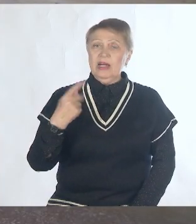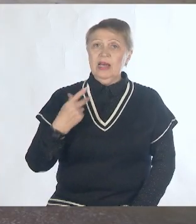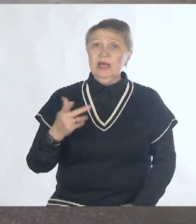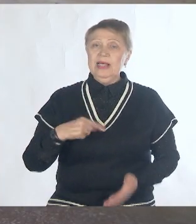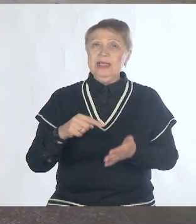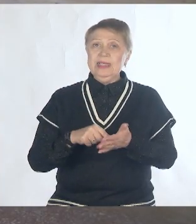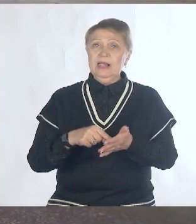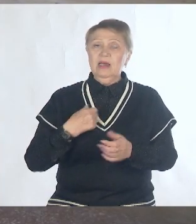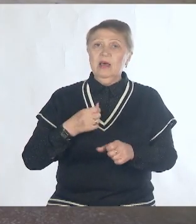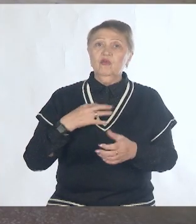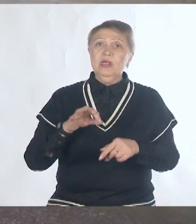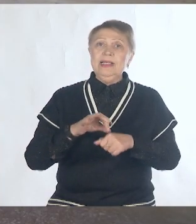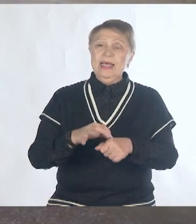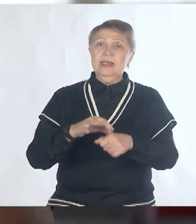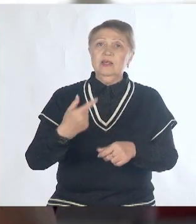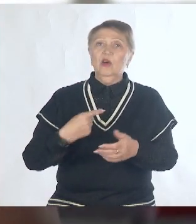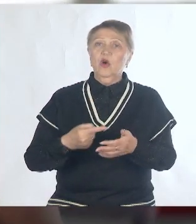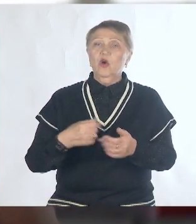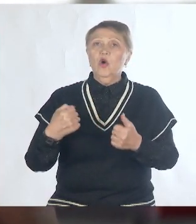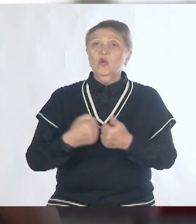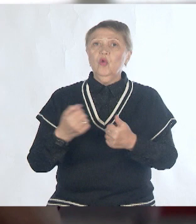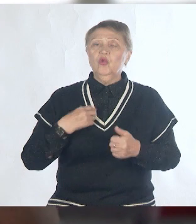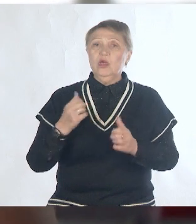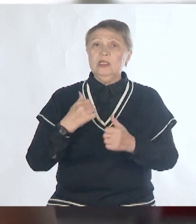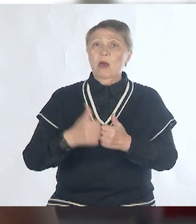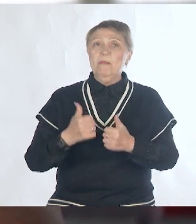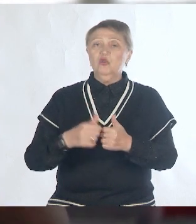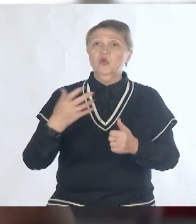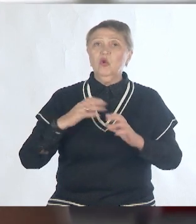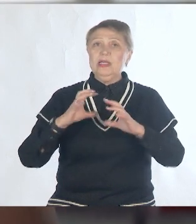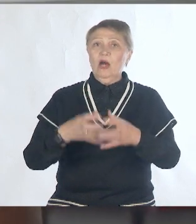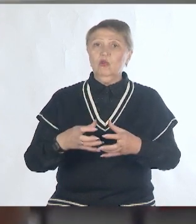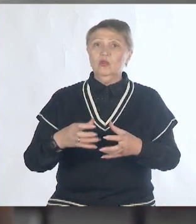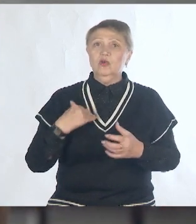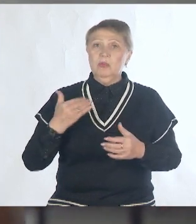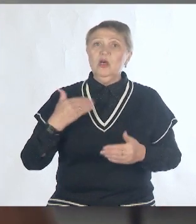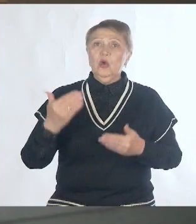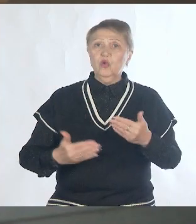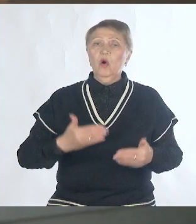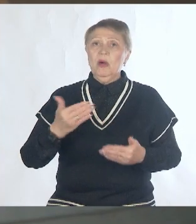уроке пилипец мы идем идем идем идем